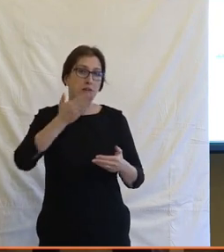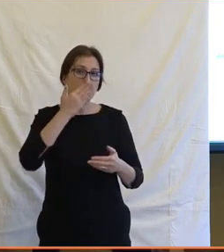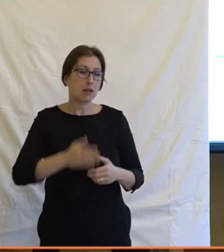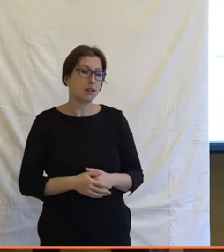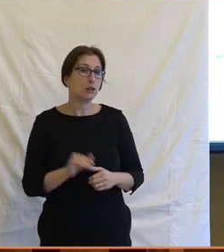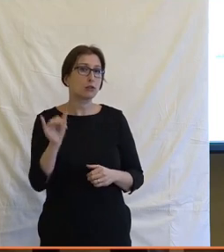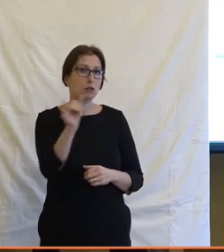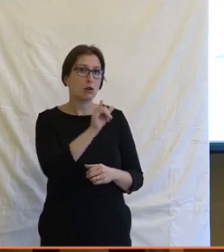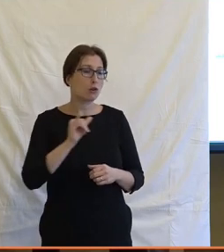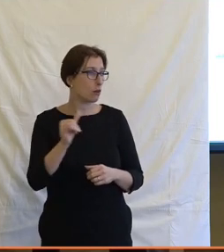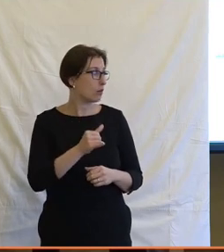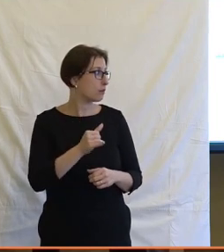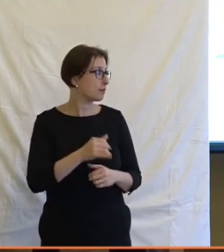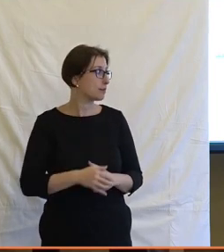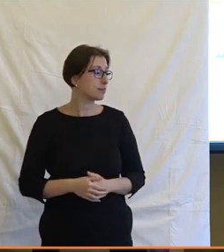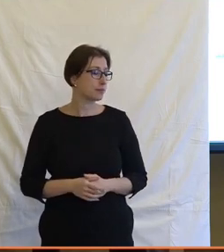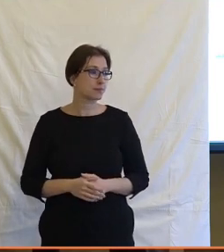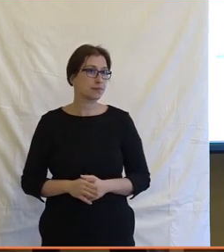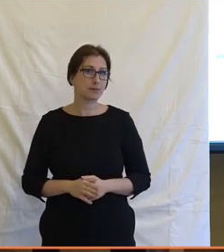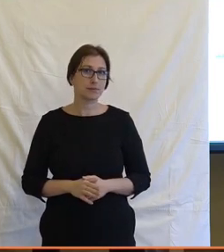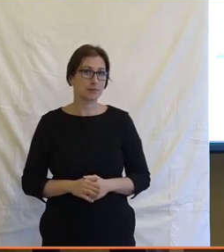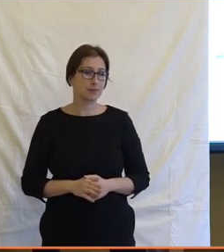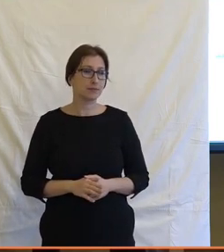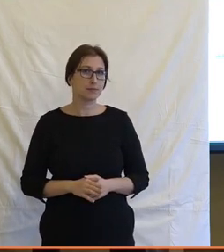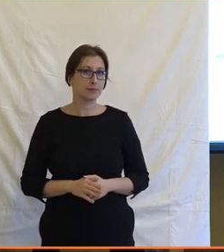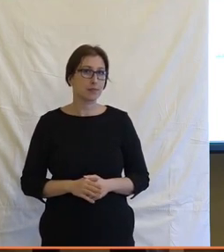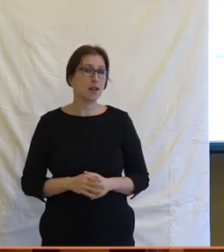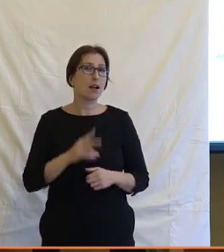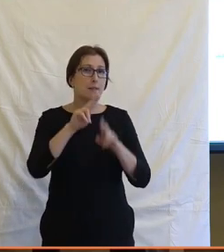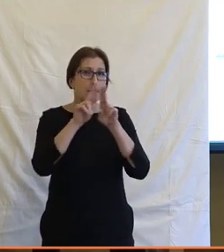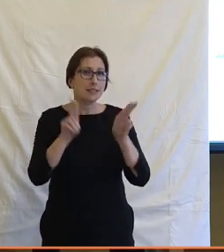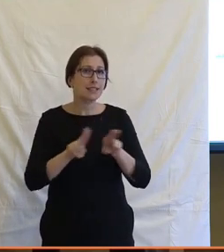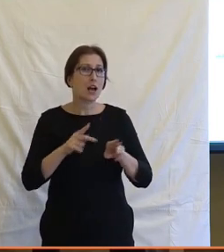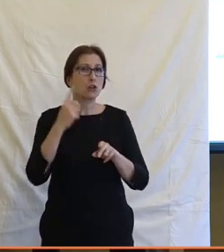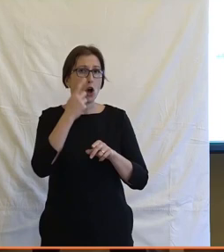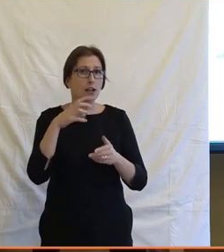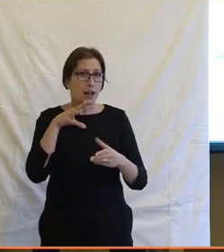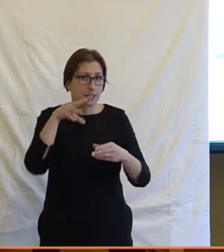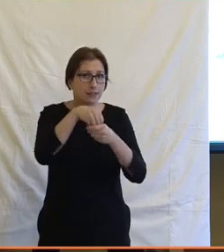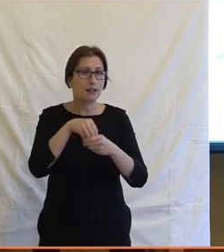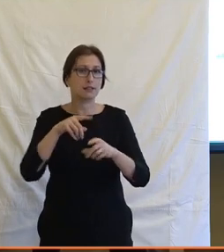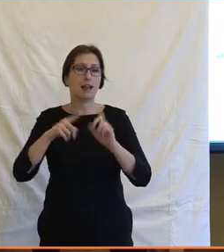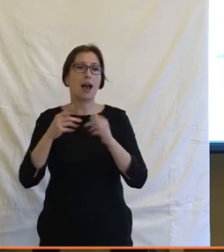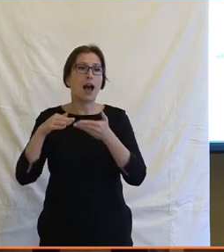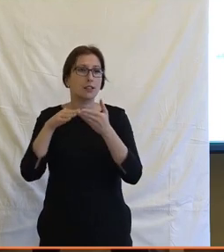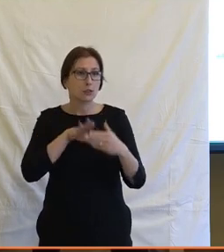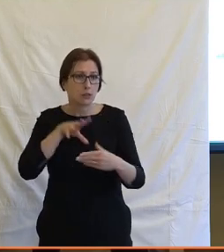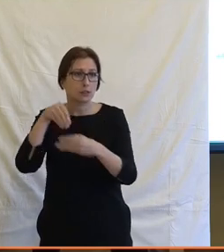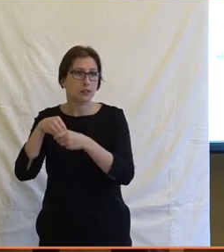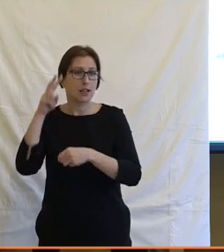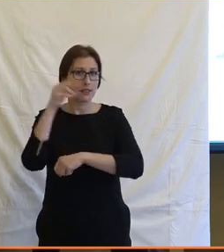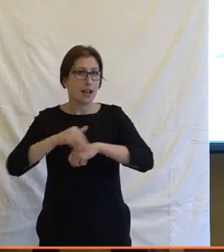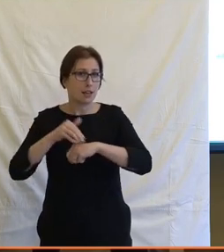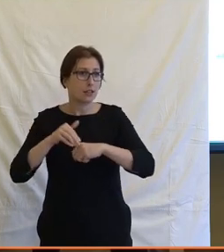Žezla? Tak Radku, ty jsi v mnoha mezinárodních organizacích a mnohých asociacích. Jak vidíš srovnání, jak je na tom